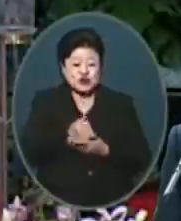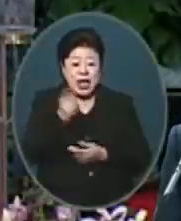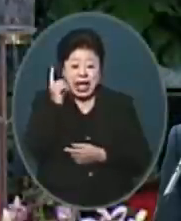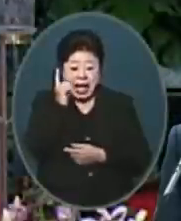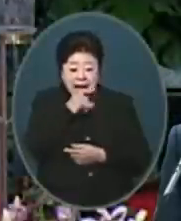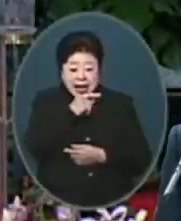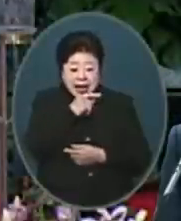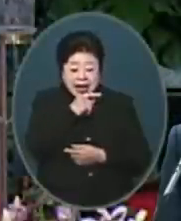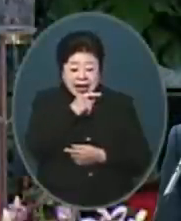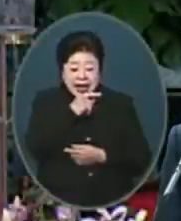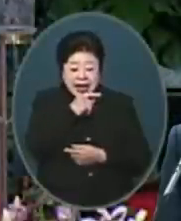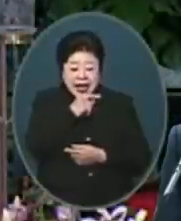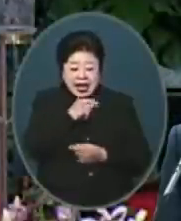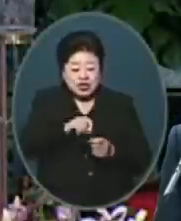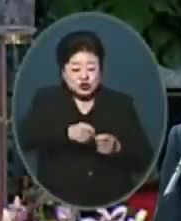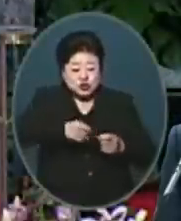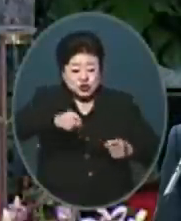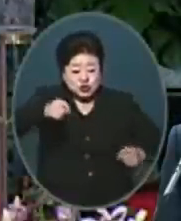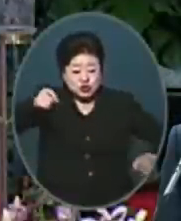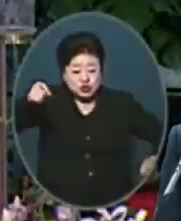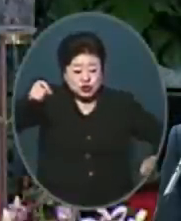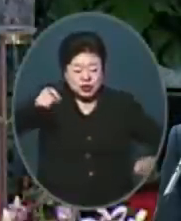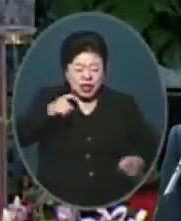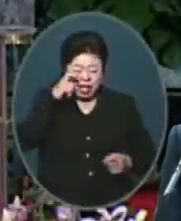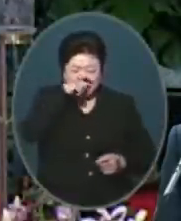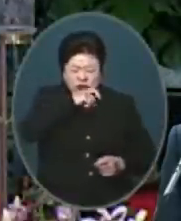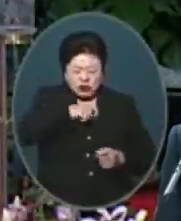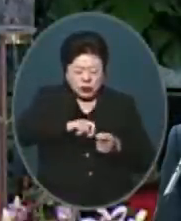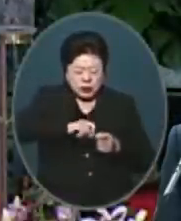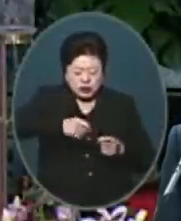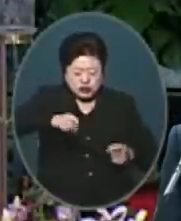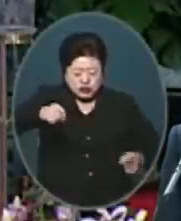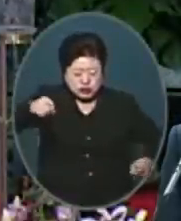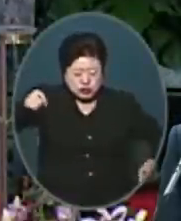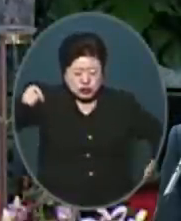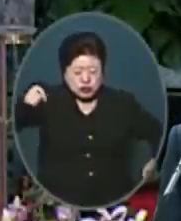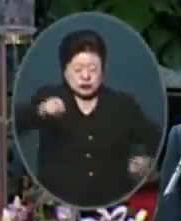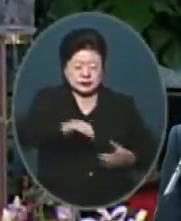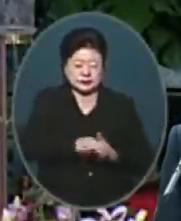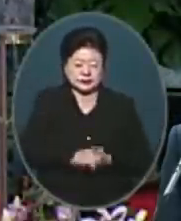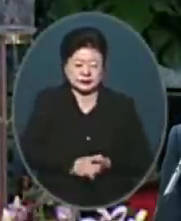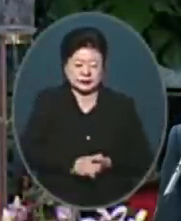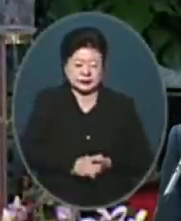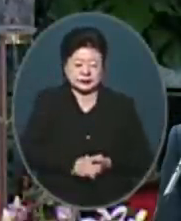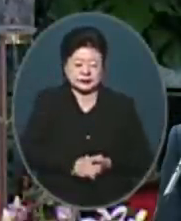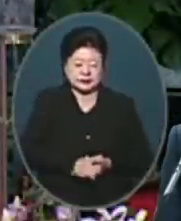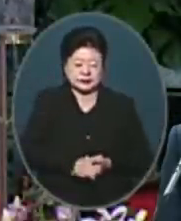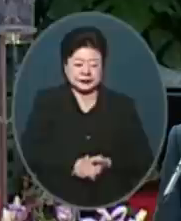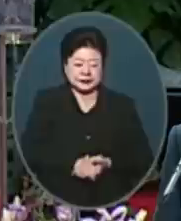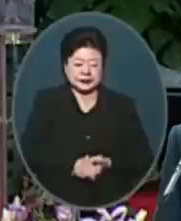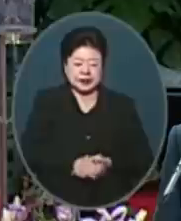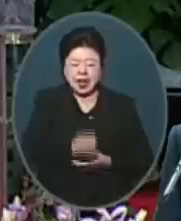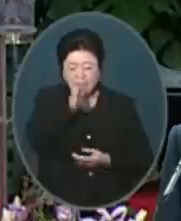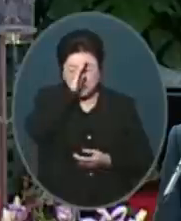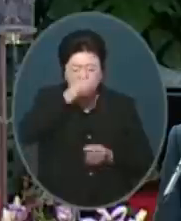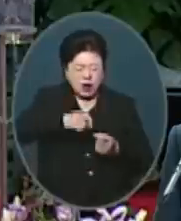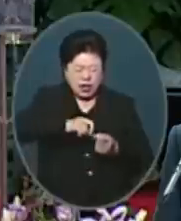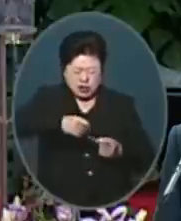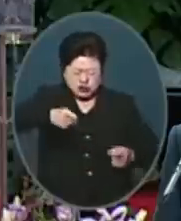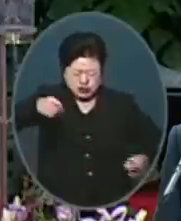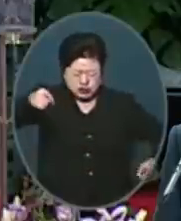죄악의 탯줄, 더러움의 탯줄, 병의